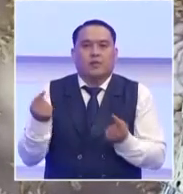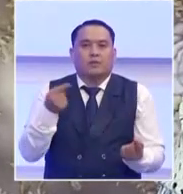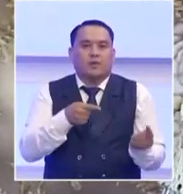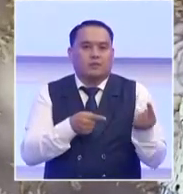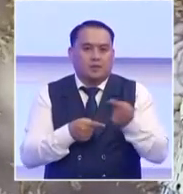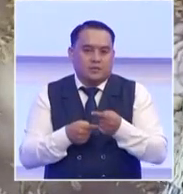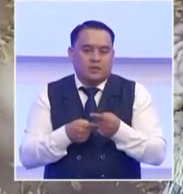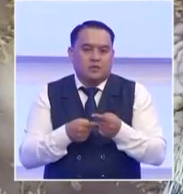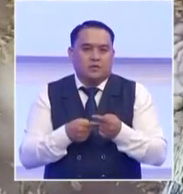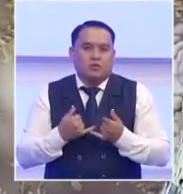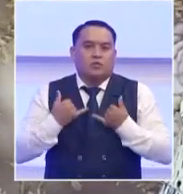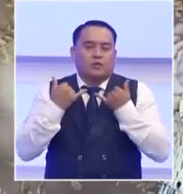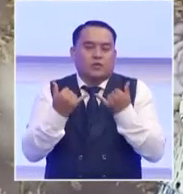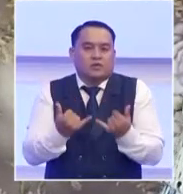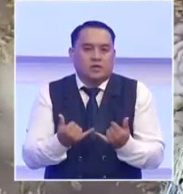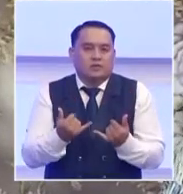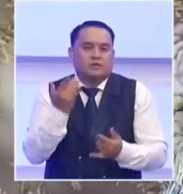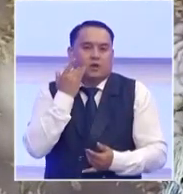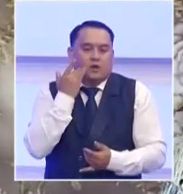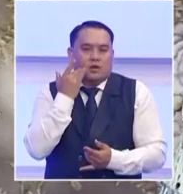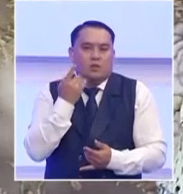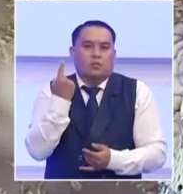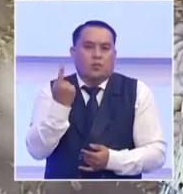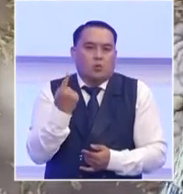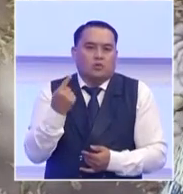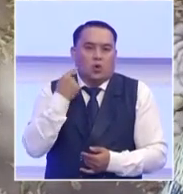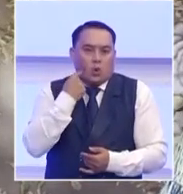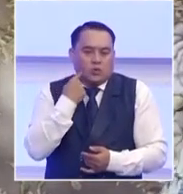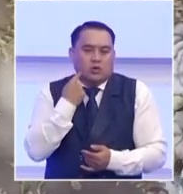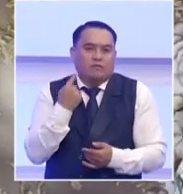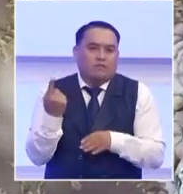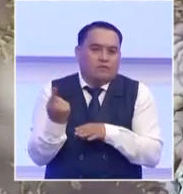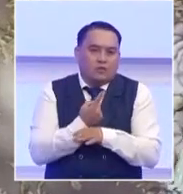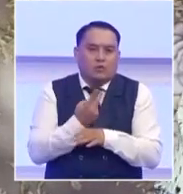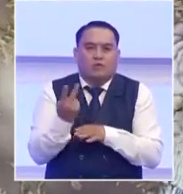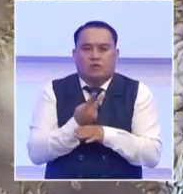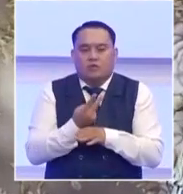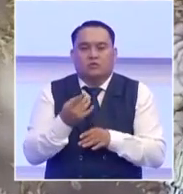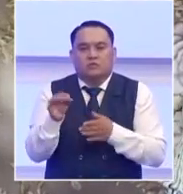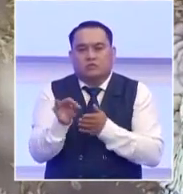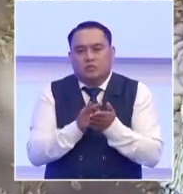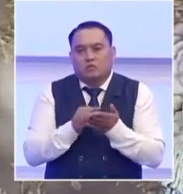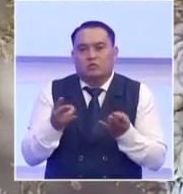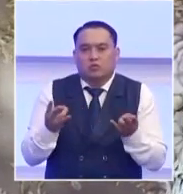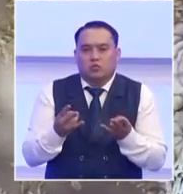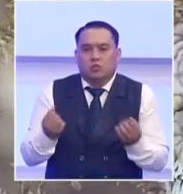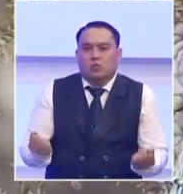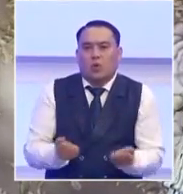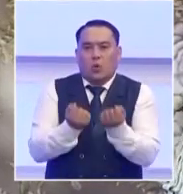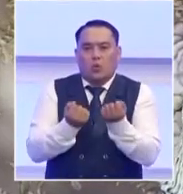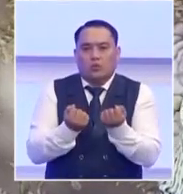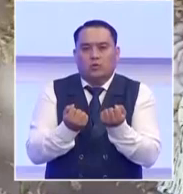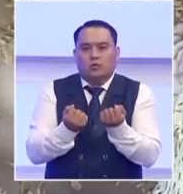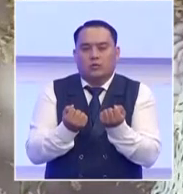біріміз енді тауып, біреуіміз ренжісек, екіншіміз енді қолдап деген